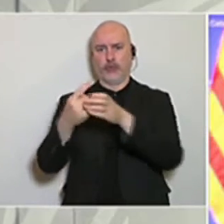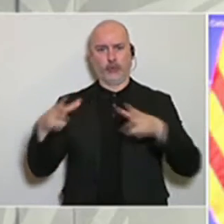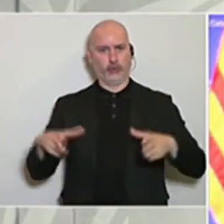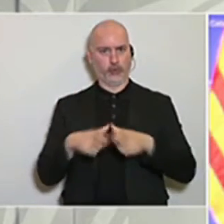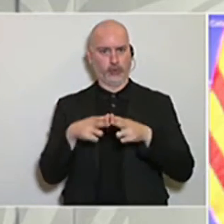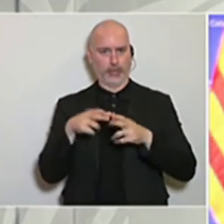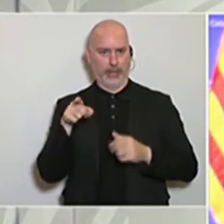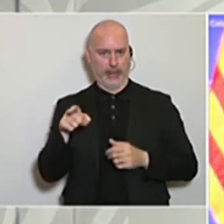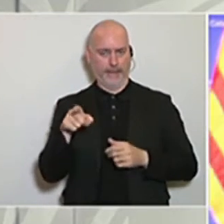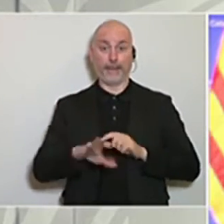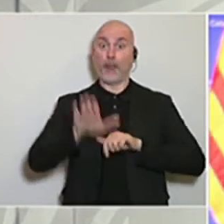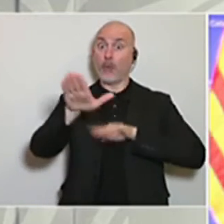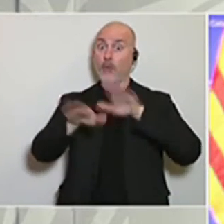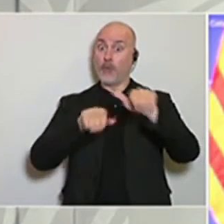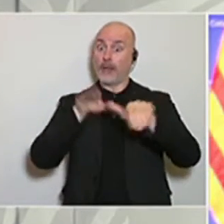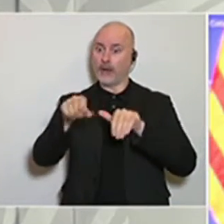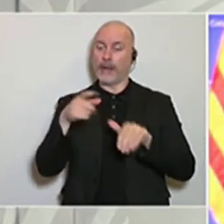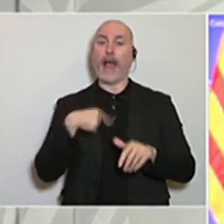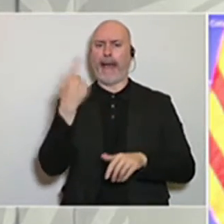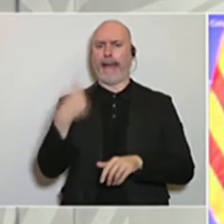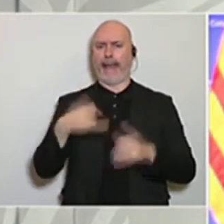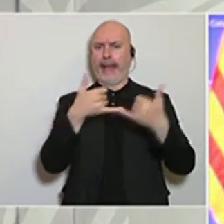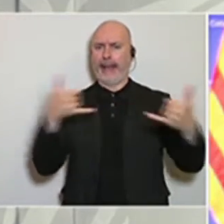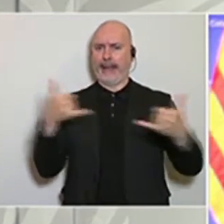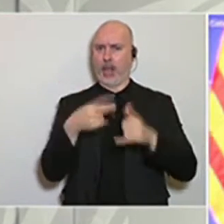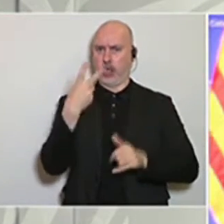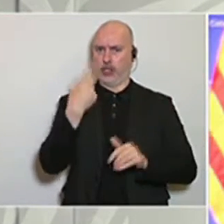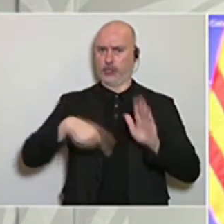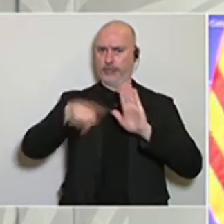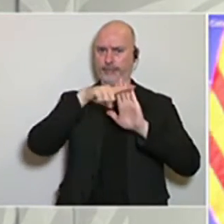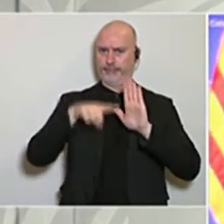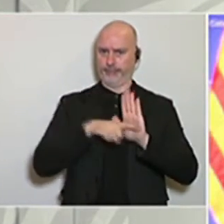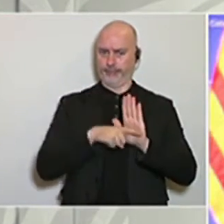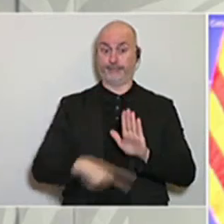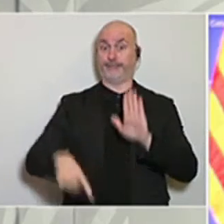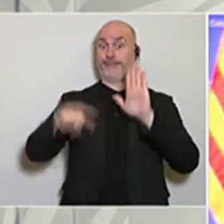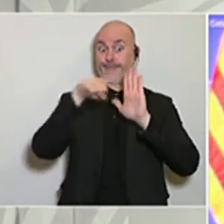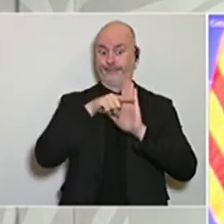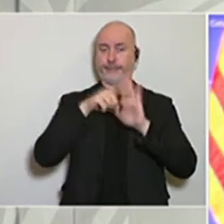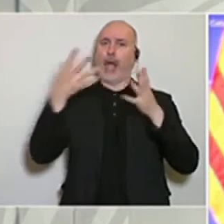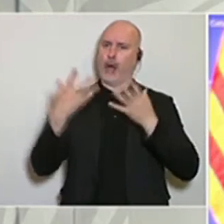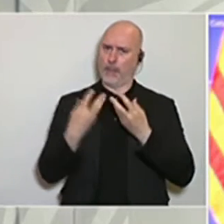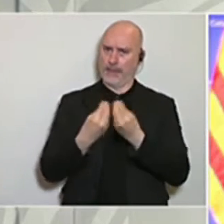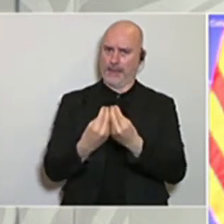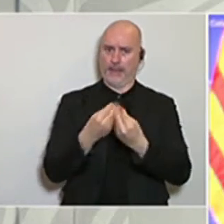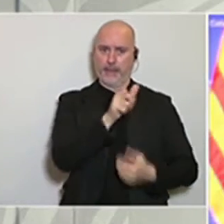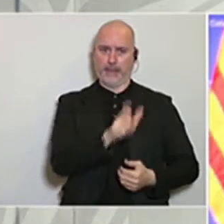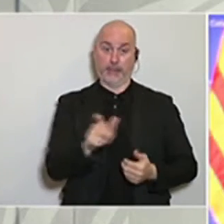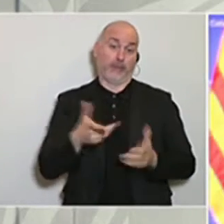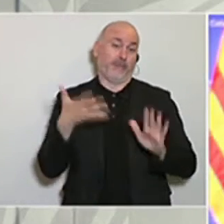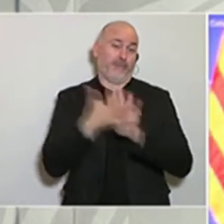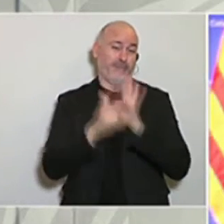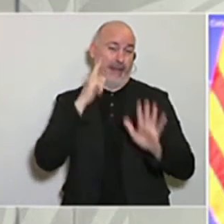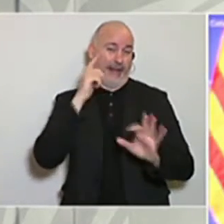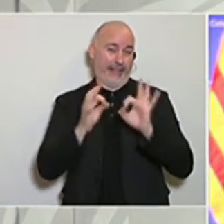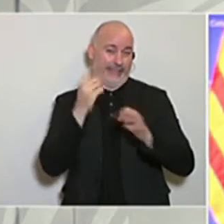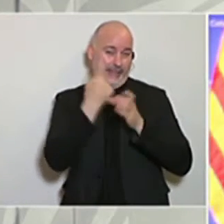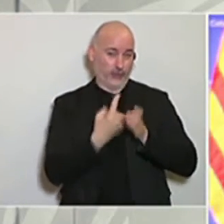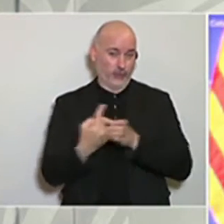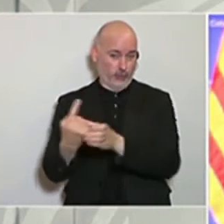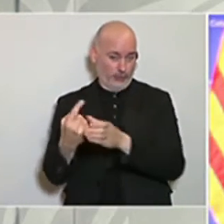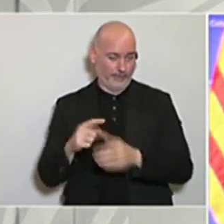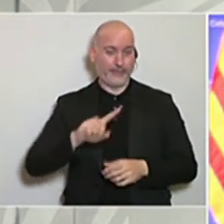Aquesta convocatòria suposa dues línies d'actuació. D'una banda, l'acompanyament de les persones en risc d'exclusió i, per